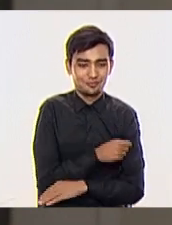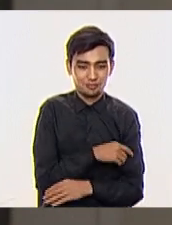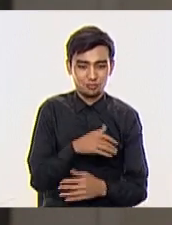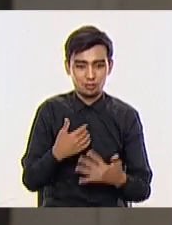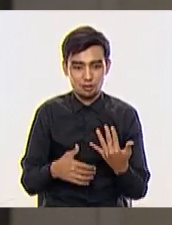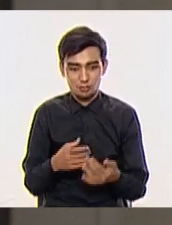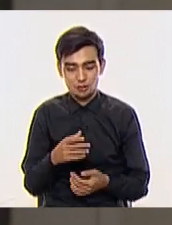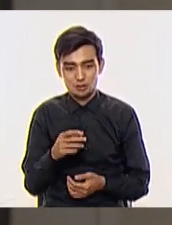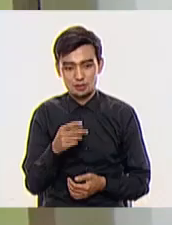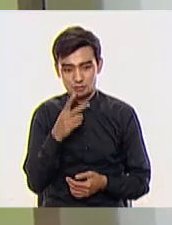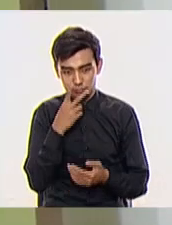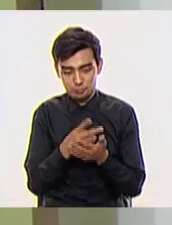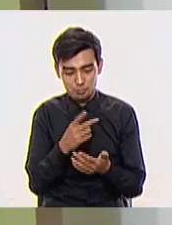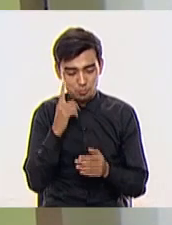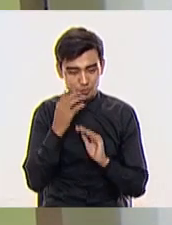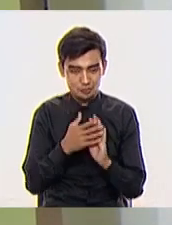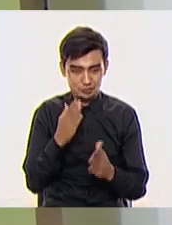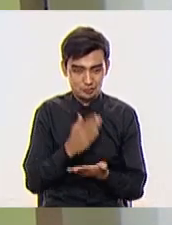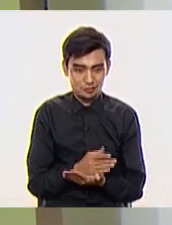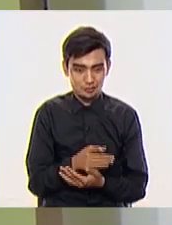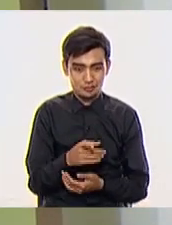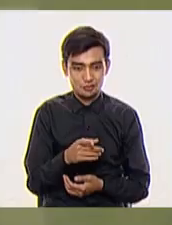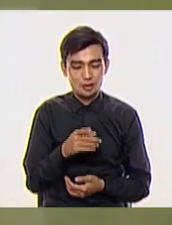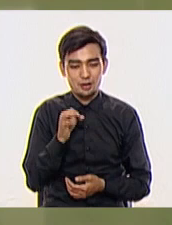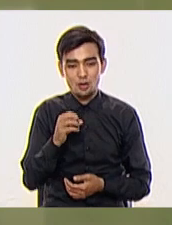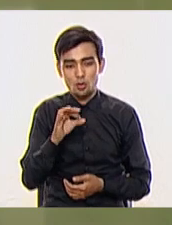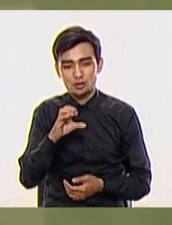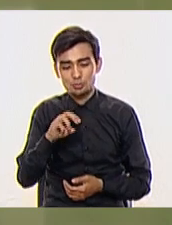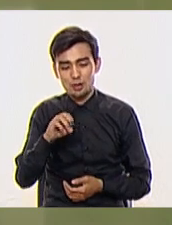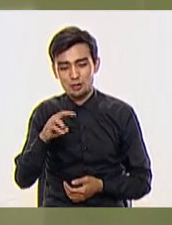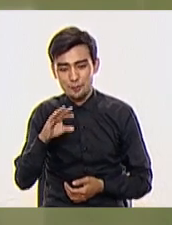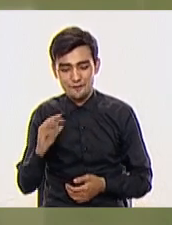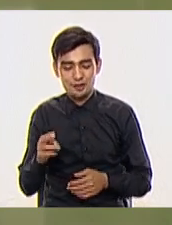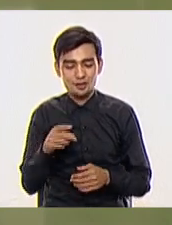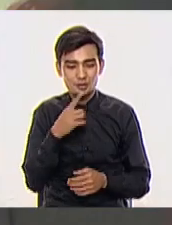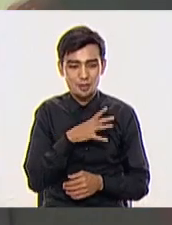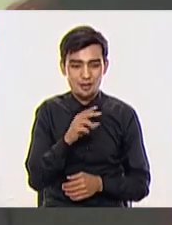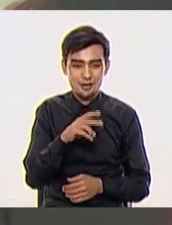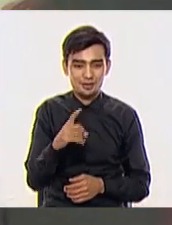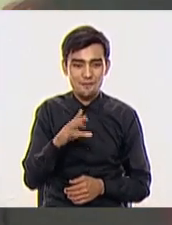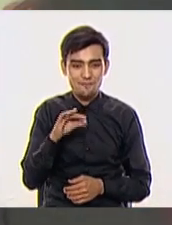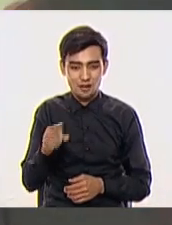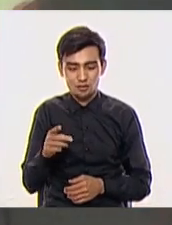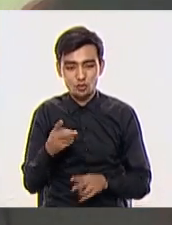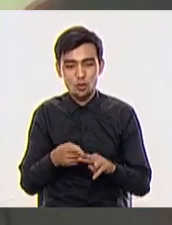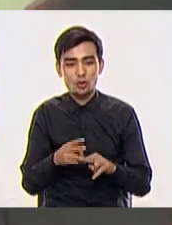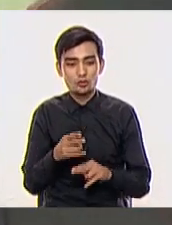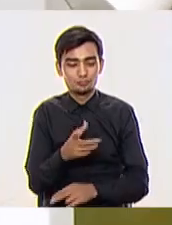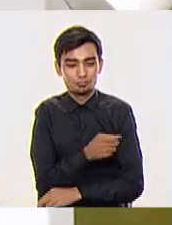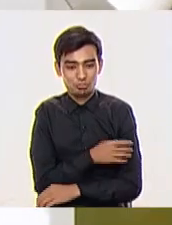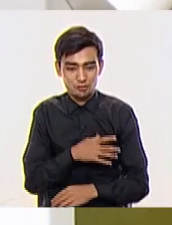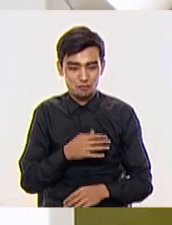потому что там два компонента. Оспанбек Курмангали считает, что казахстанцам, получившим КазВак, волноваться не о чем. К тому же у